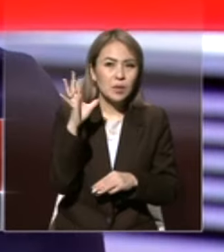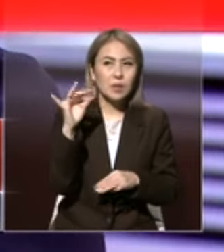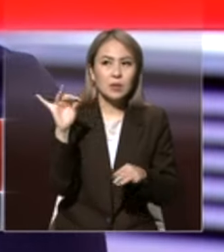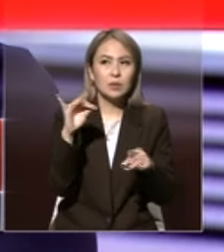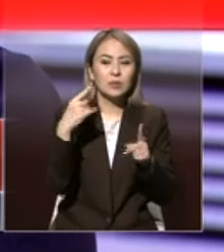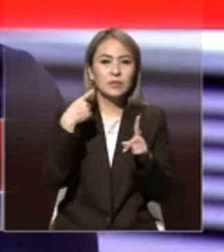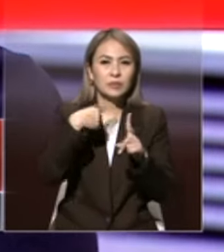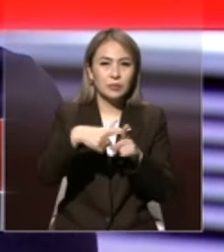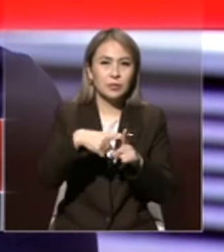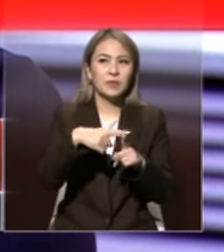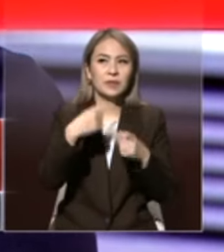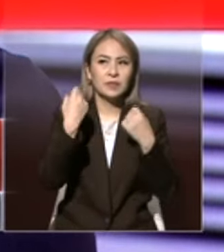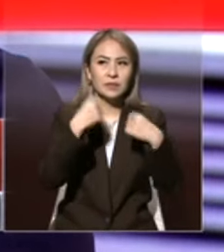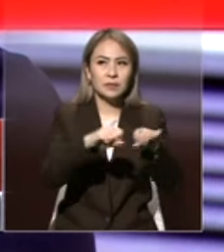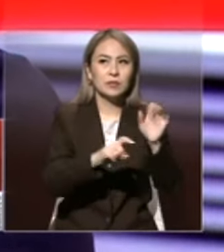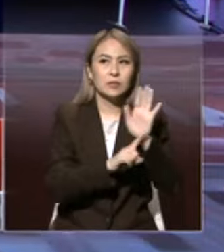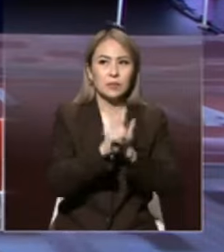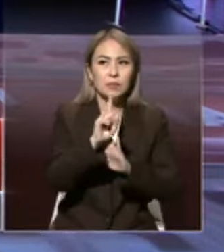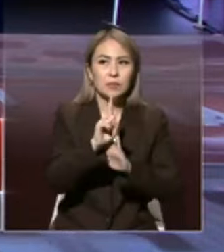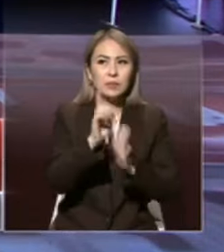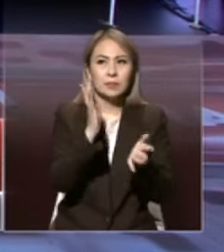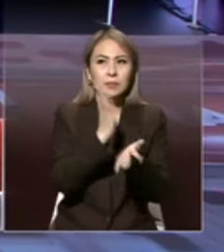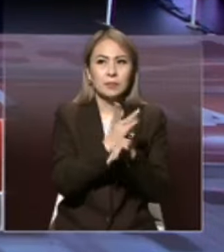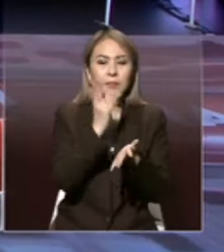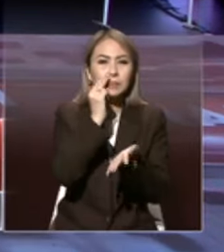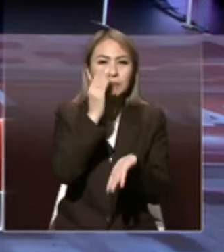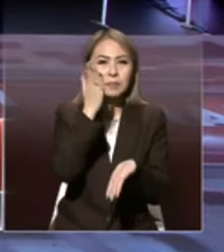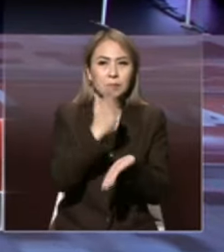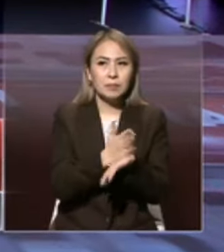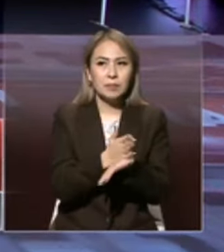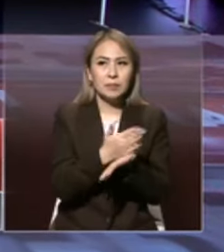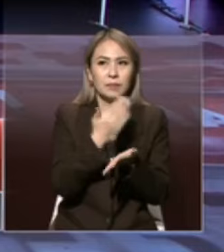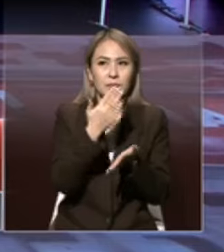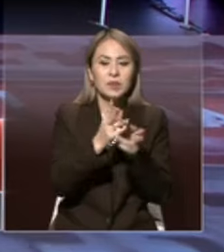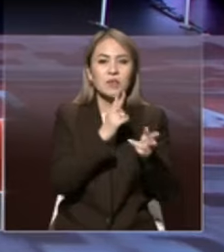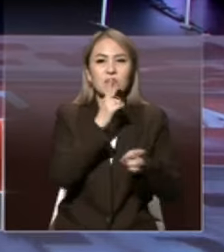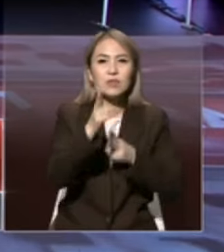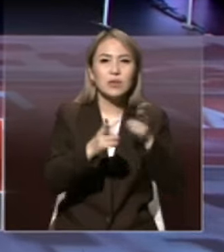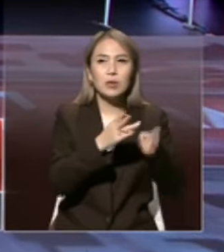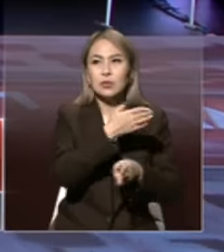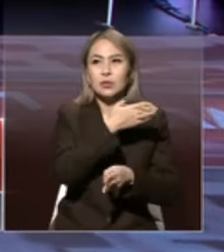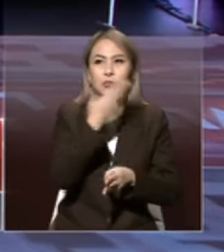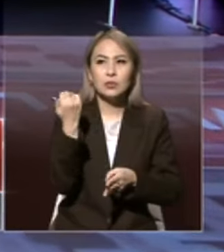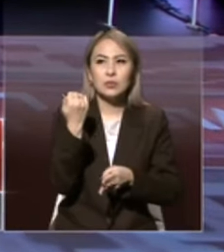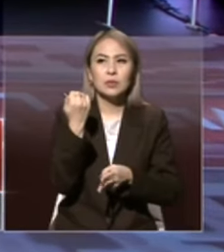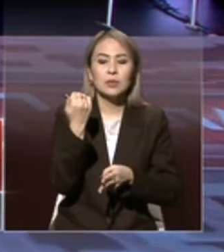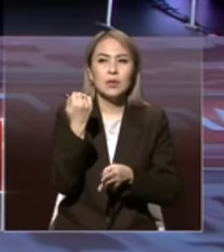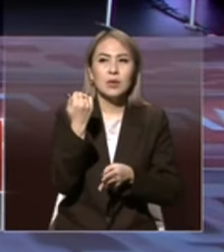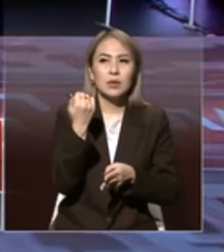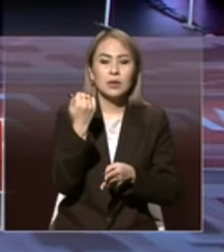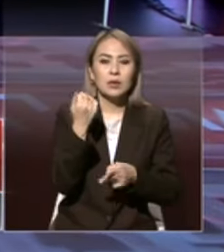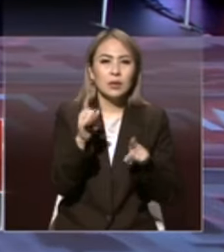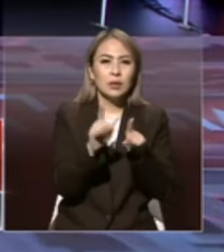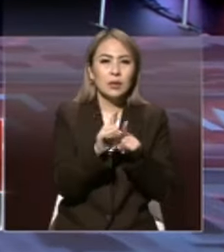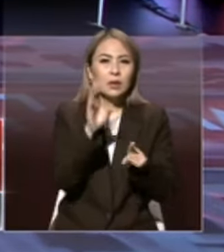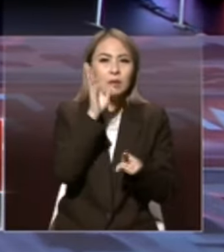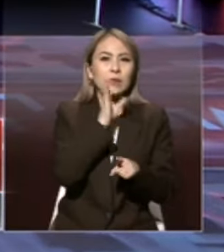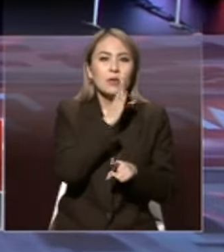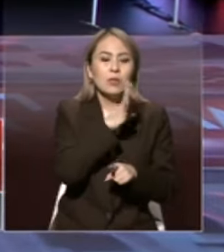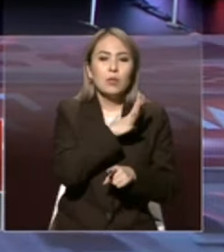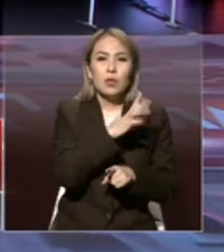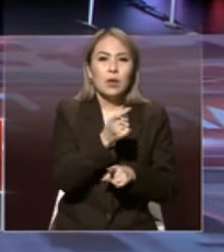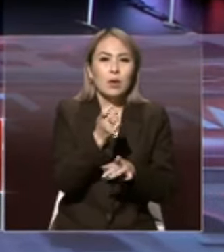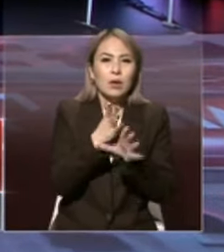көреді және физикалық зорлық көріп жатқан ер азаматтар бар. Олардың шағымданбауы жоқ екенін білдірмейді және әйелдерден аз болуы